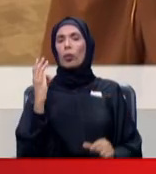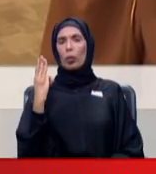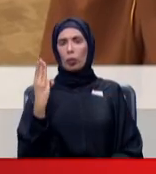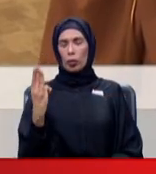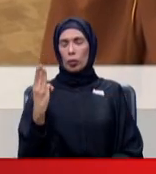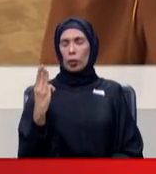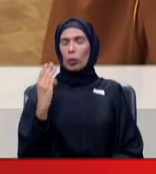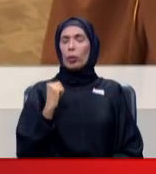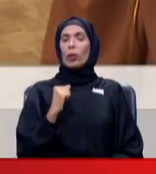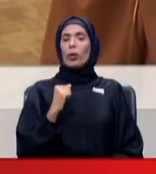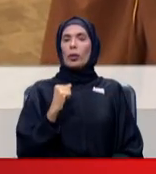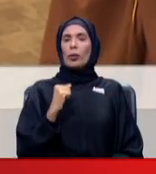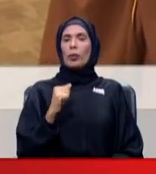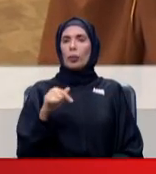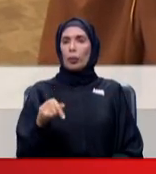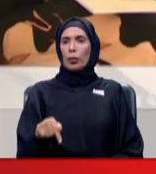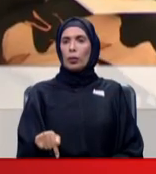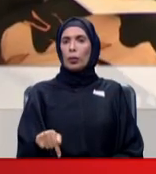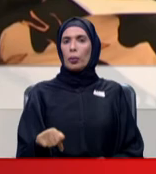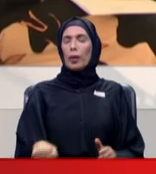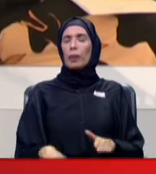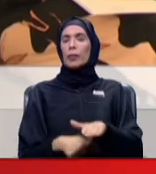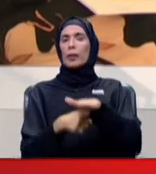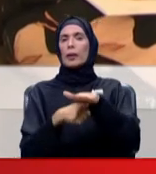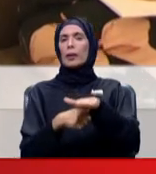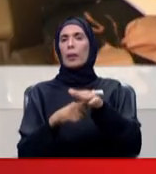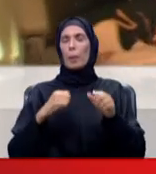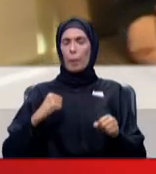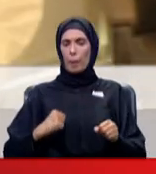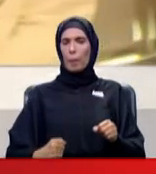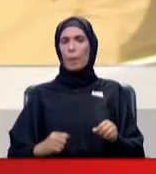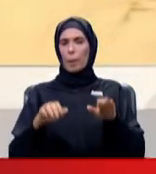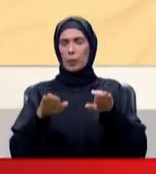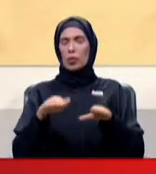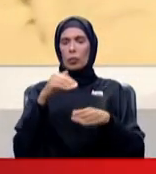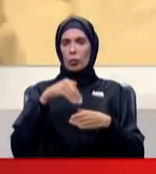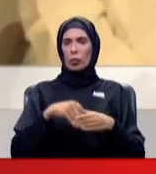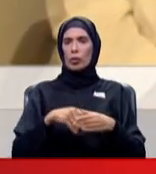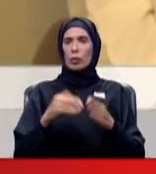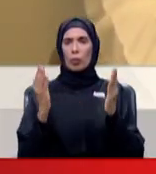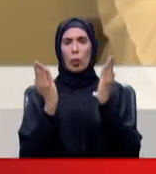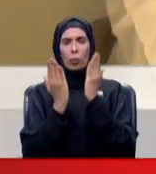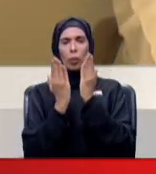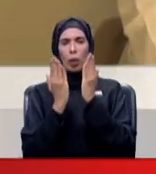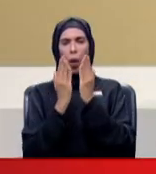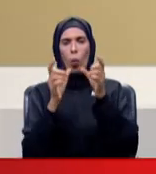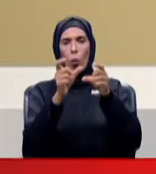التشريعات الطارئة، وتكليف دورة الرئاسة لمملكة البحرين إن شاء الله مجلس النواب لعمل دراسة أو ندوة أو